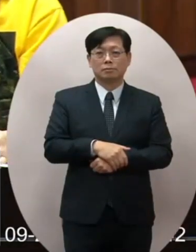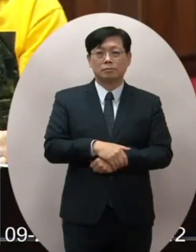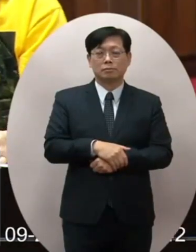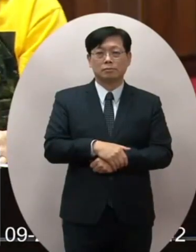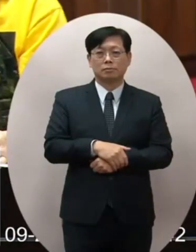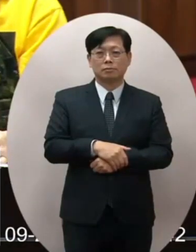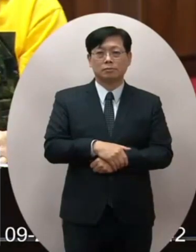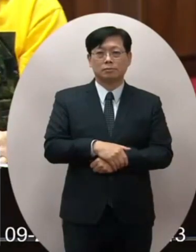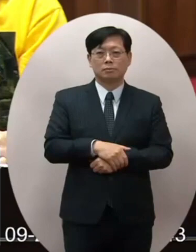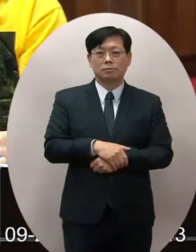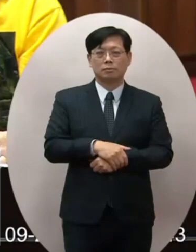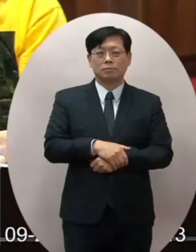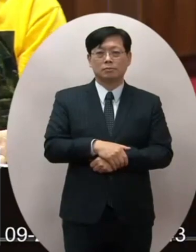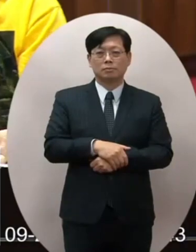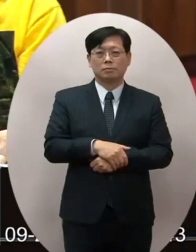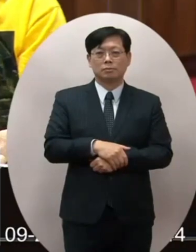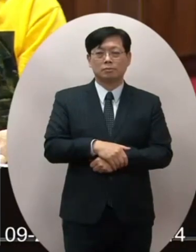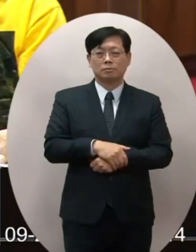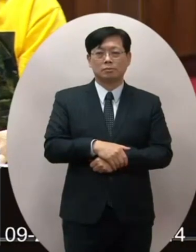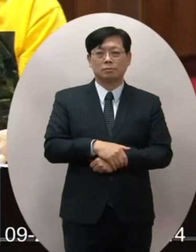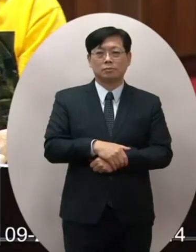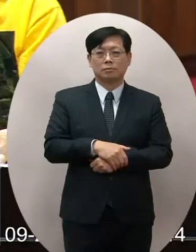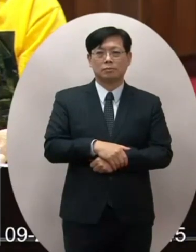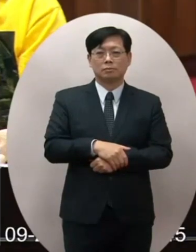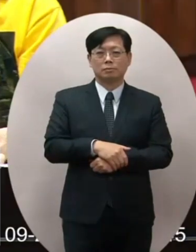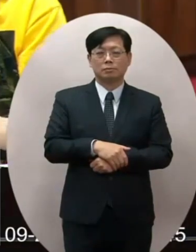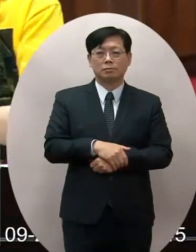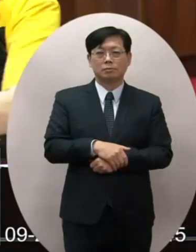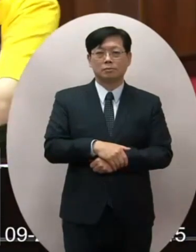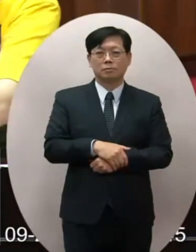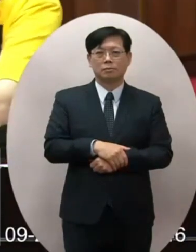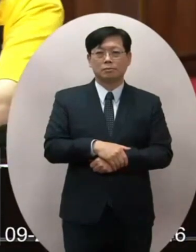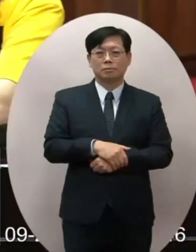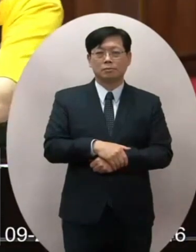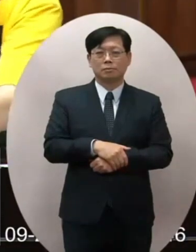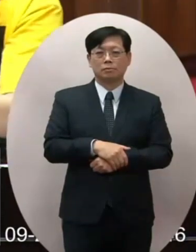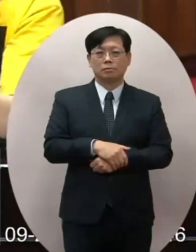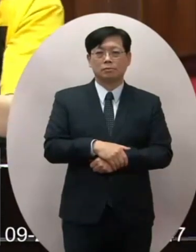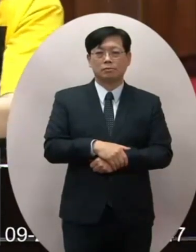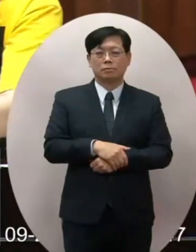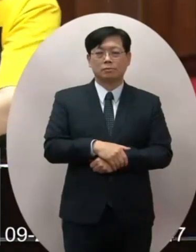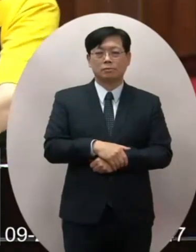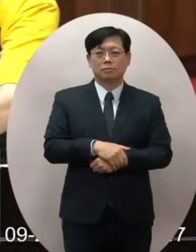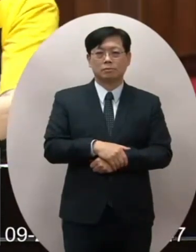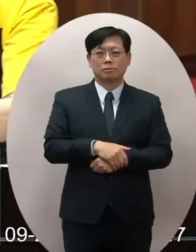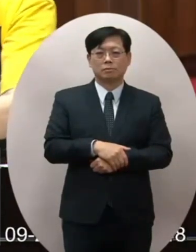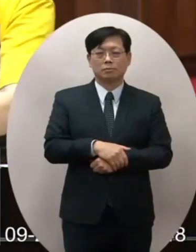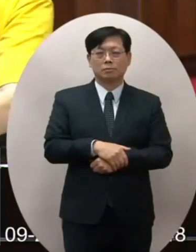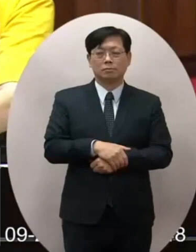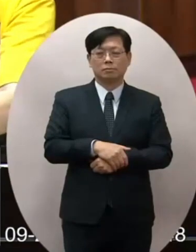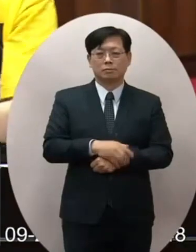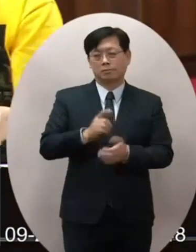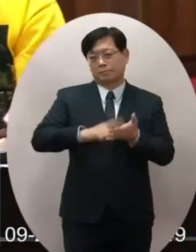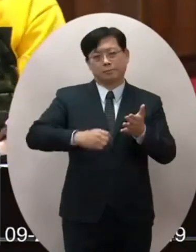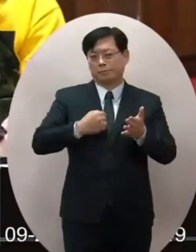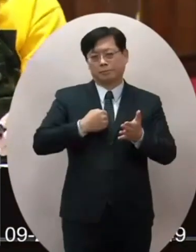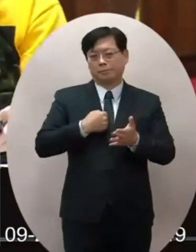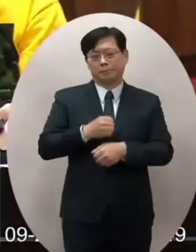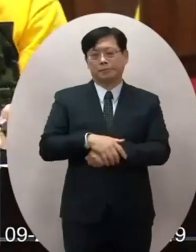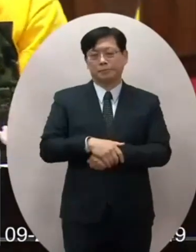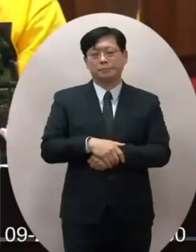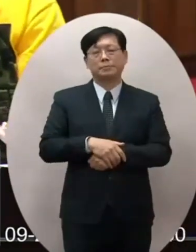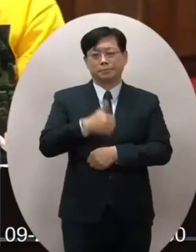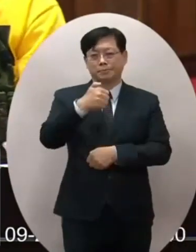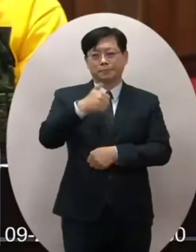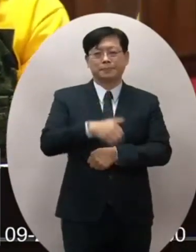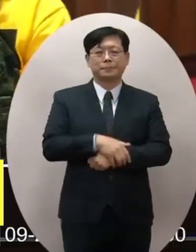这个内容，问我的这个内容，我已经明确、很简单、明确的告诉你， 了解， 没有这样